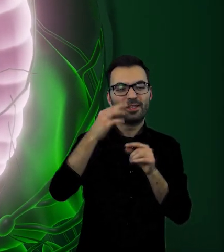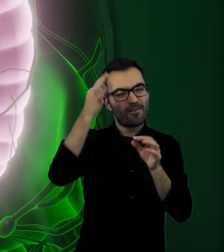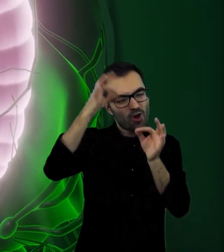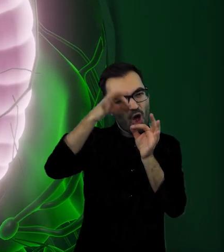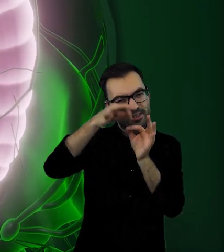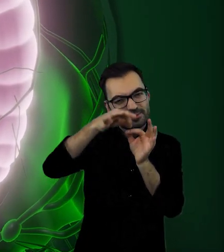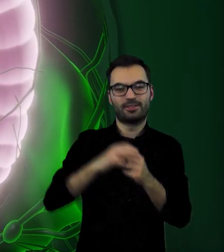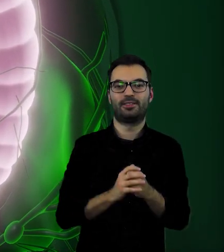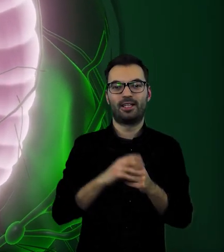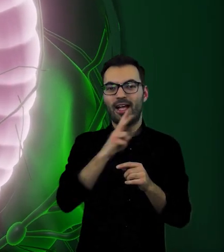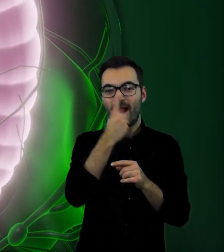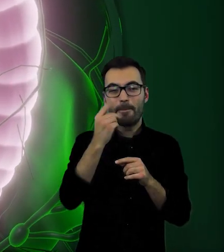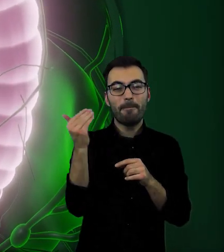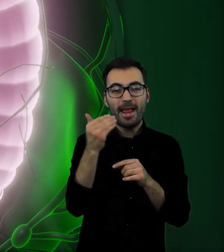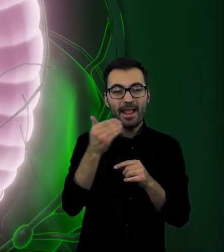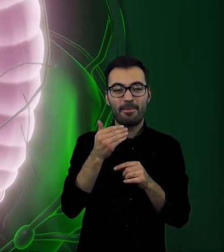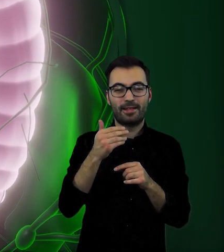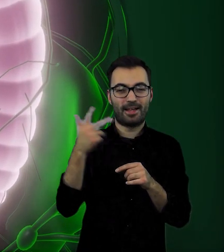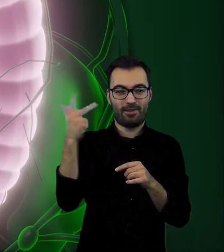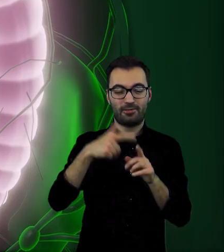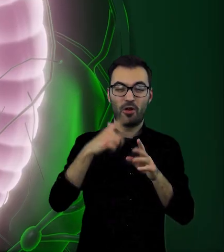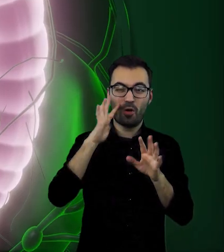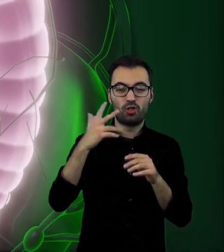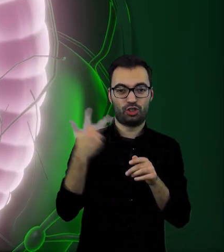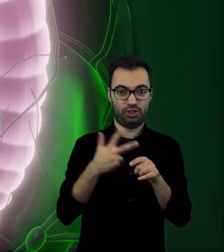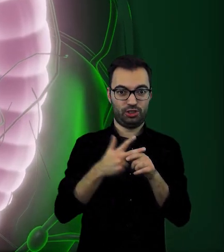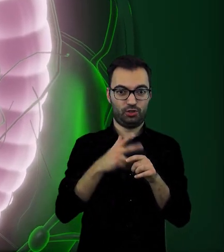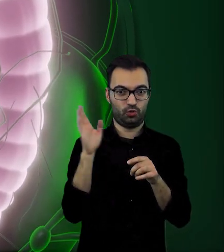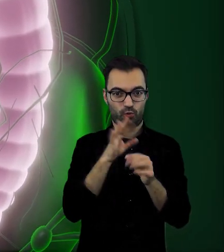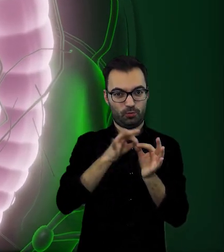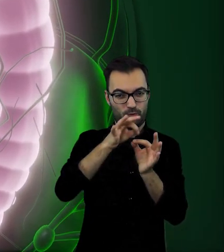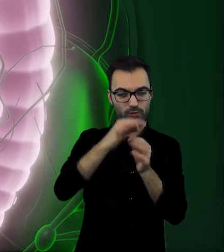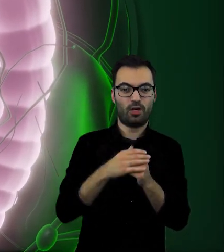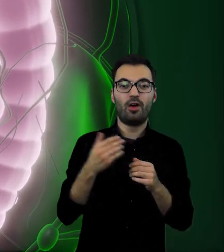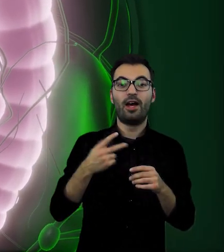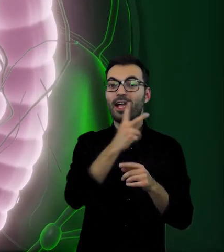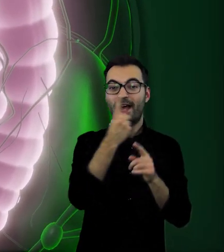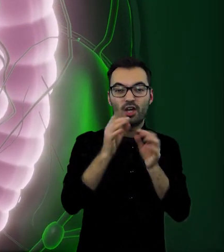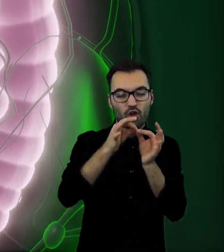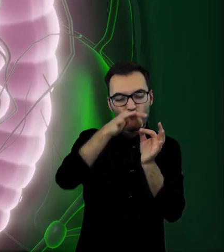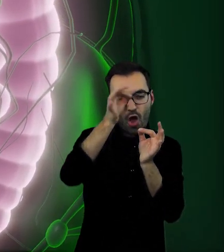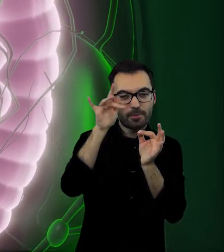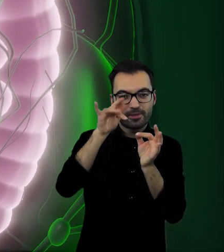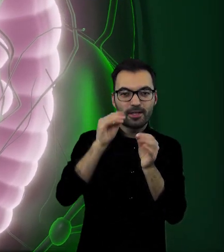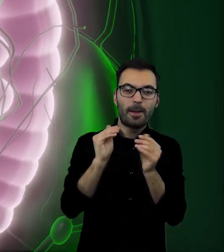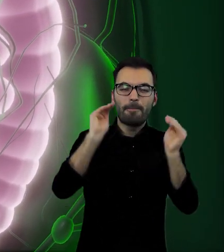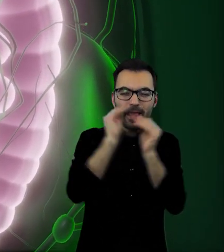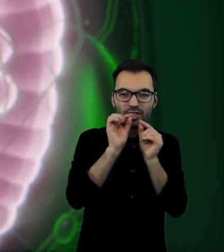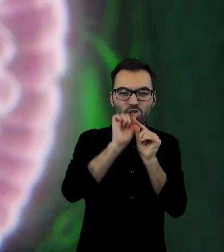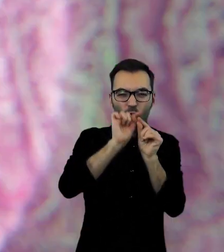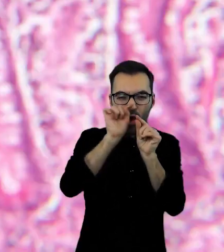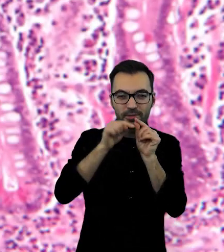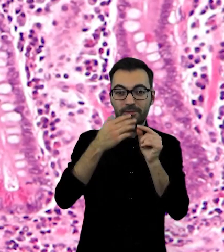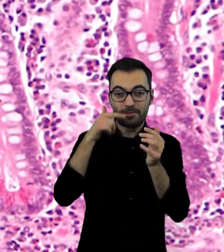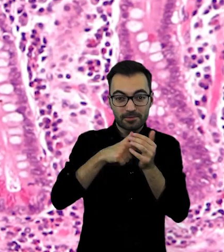na wewnętrznej powierzchni jelita cienkiego, która jest pofałdowana i pokryta wypustkami zwanymi kosmkami jelitowymi.